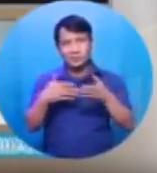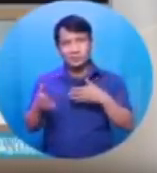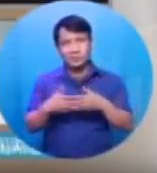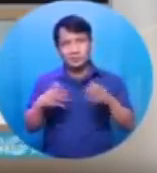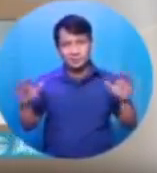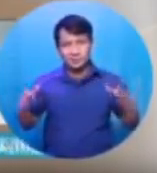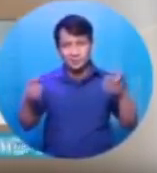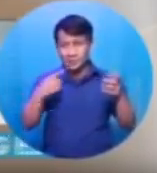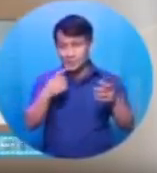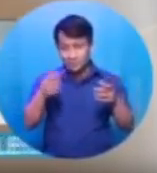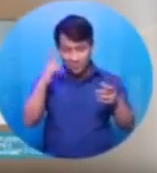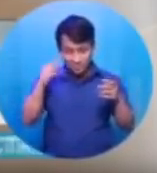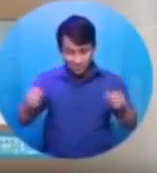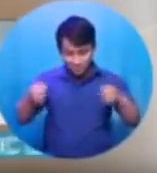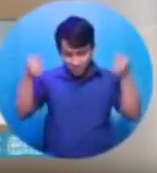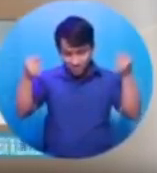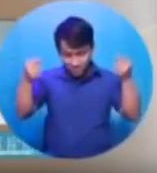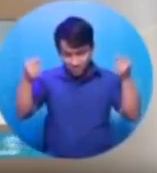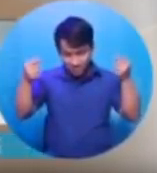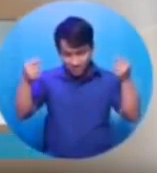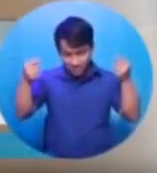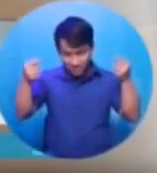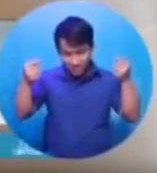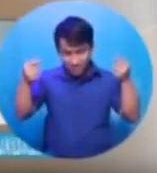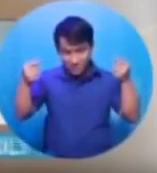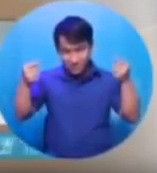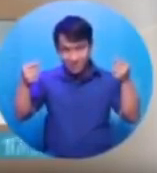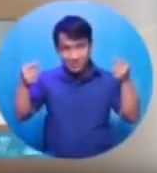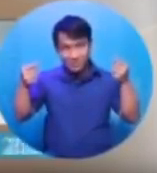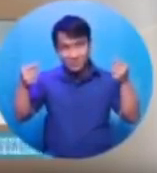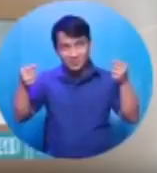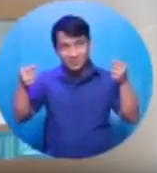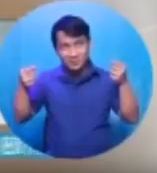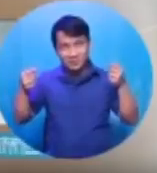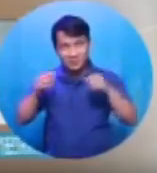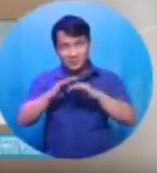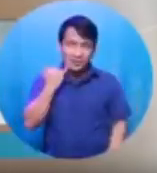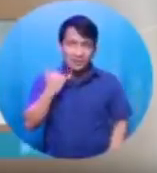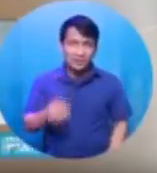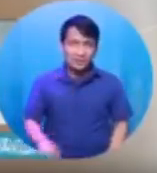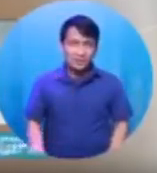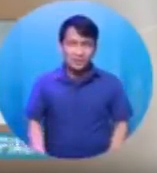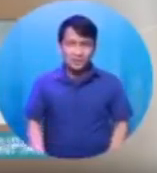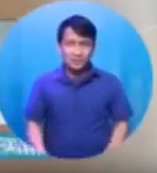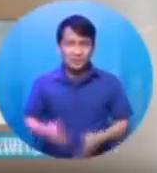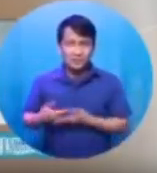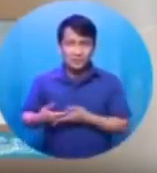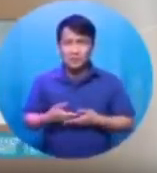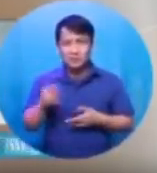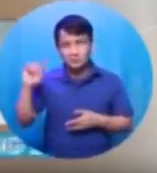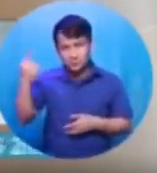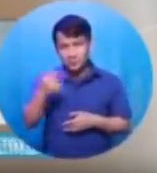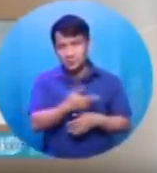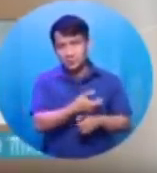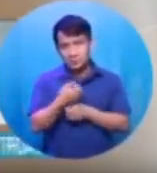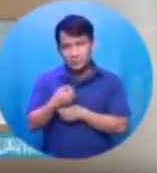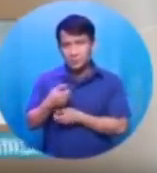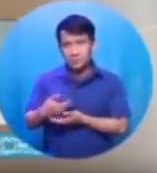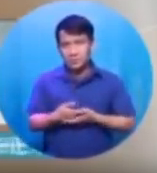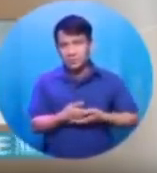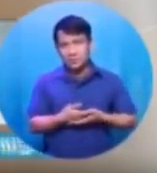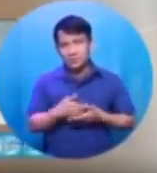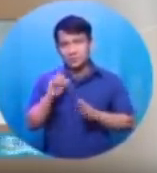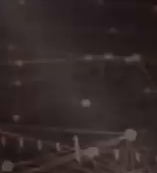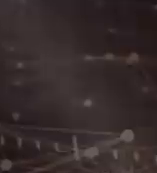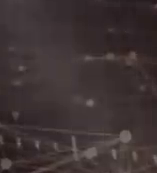Nasa ayan, nakapangalan sa barangay. May papel yan. Hoy. Sir John, yung baby lang muna ang kukunin natin. Saka